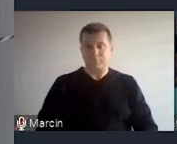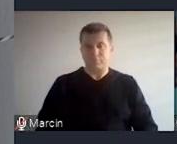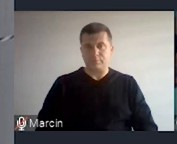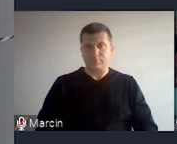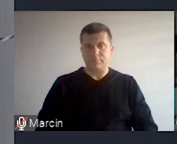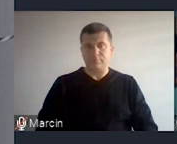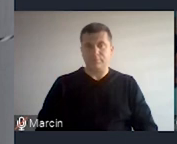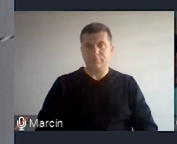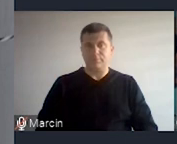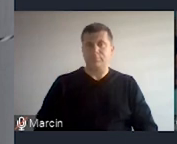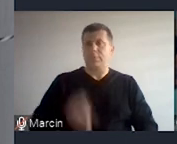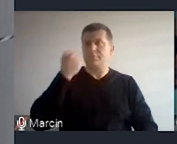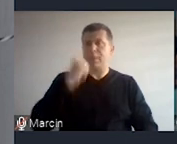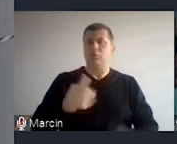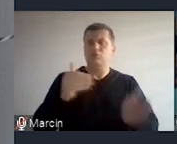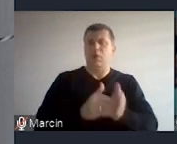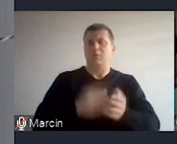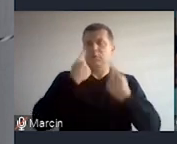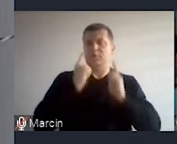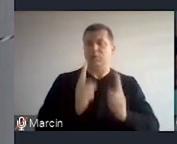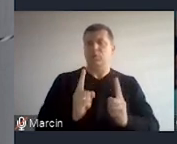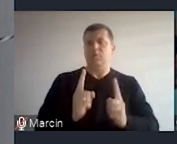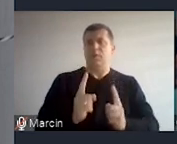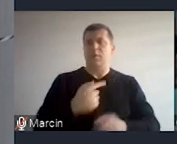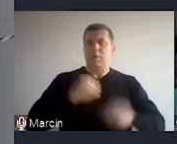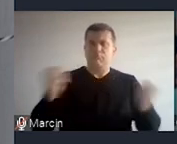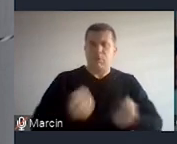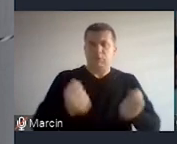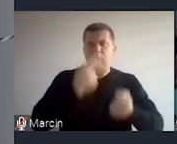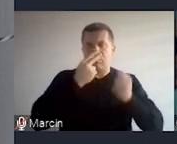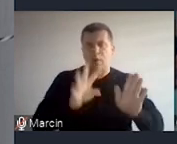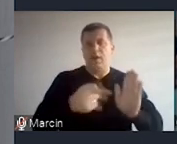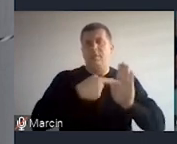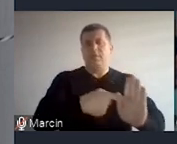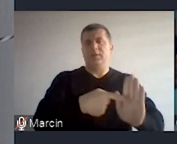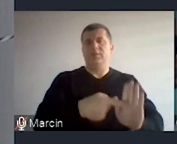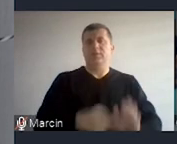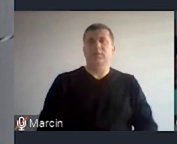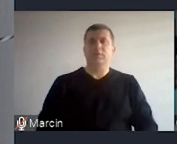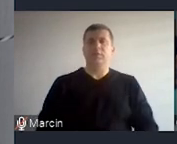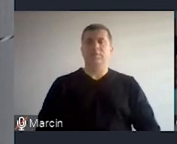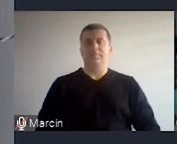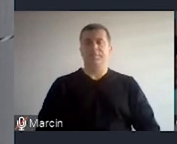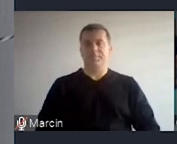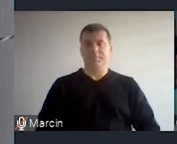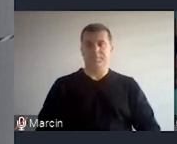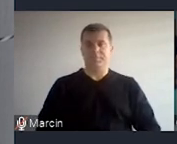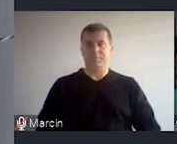Więc drodzy Państwo, bardzo trzeba zwracać uwagę, ja się postaram to pokazać w wytycznych,